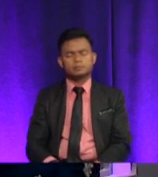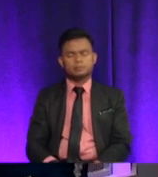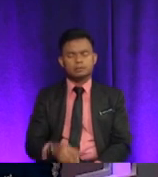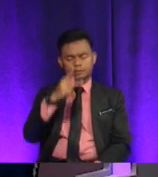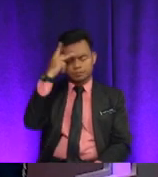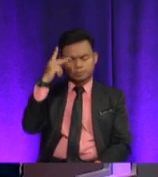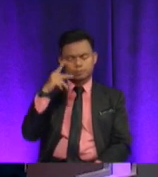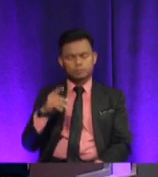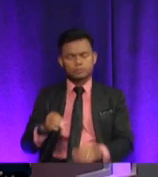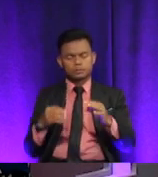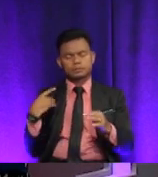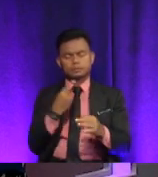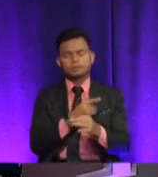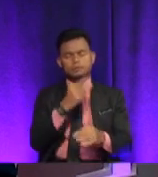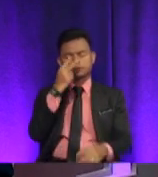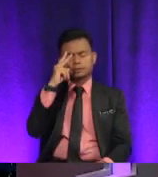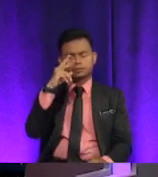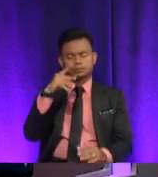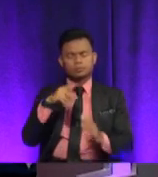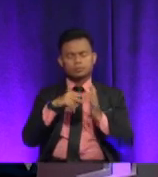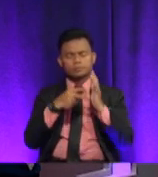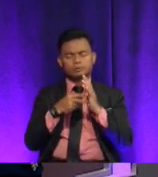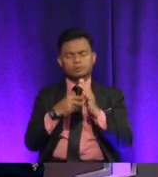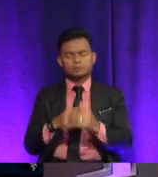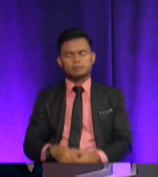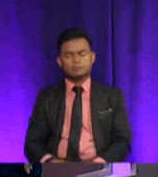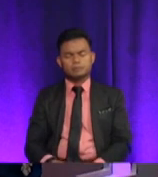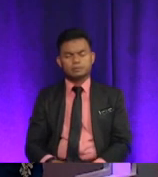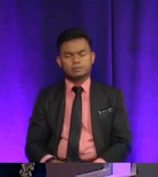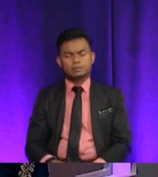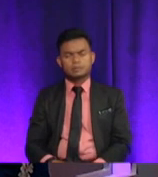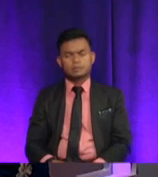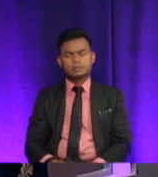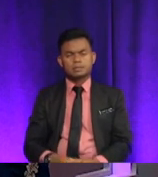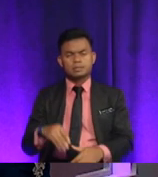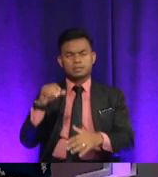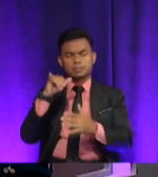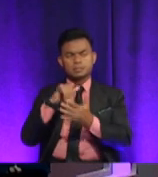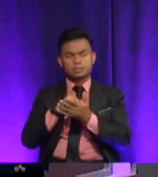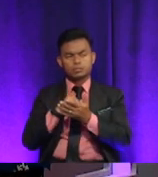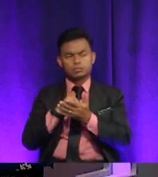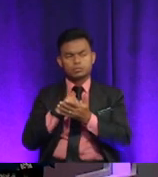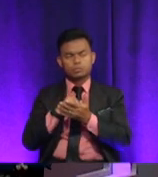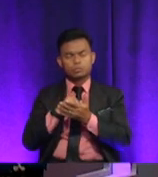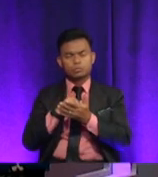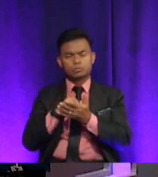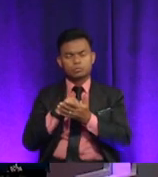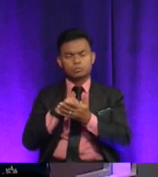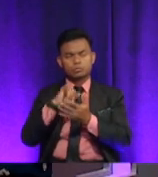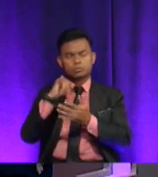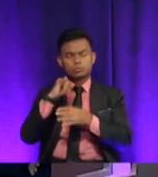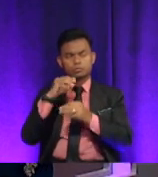kalau kita melihat definisi Apa itu persoalan ialah merupakan isu samping yang hendak di perkatakan